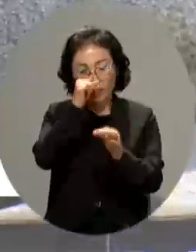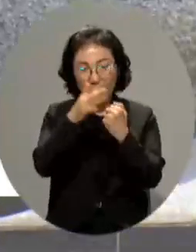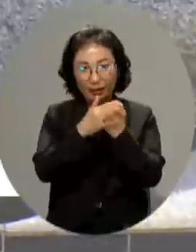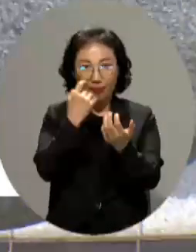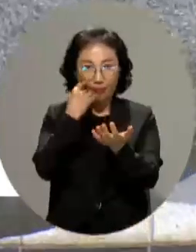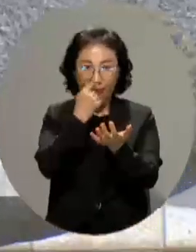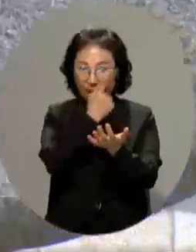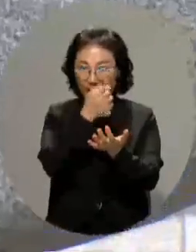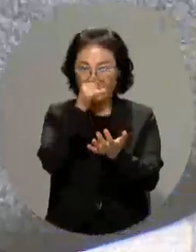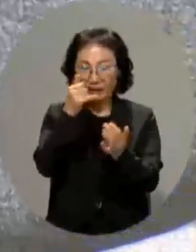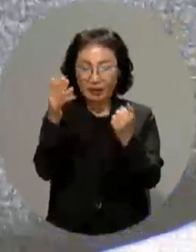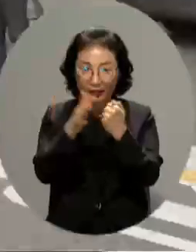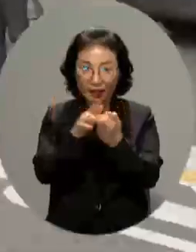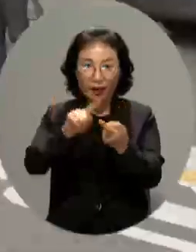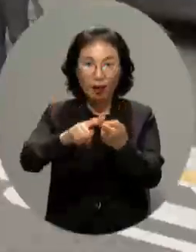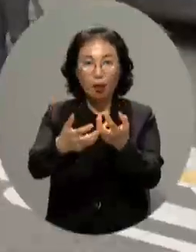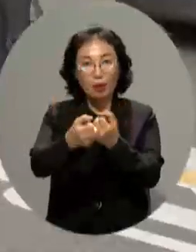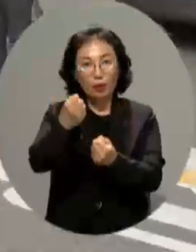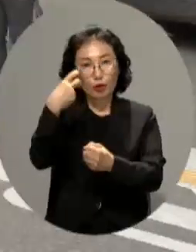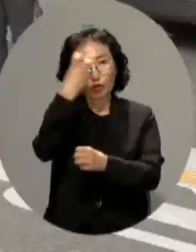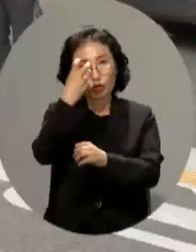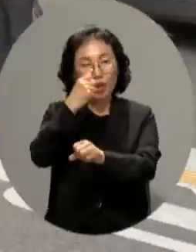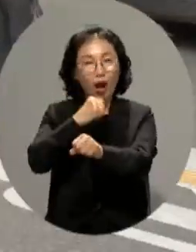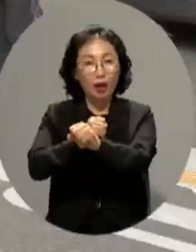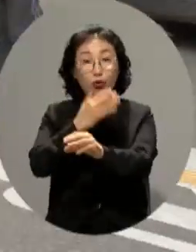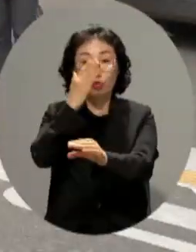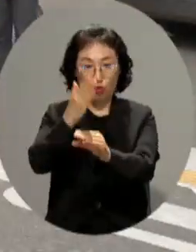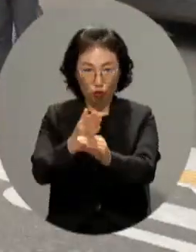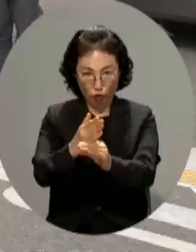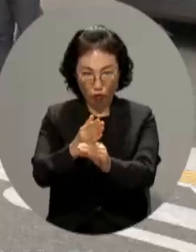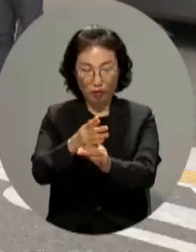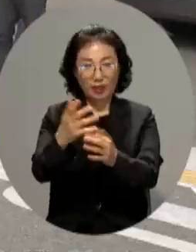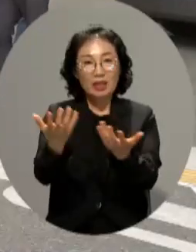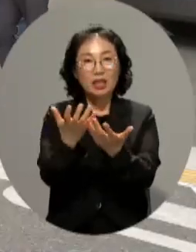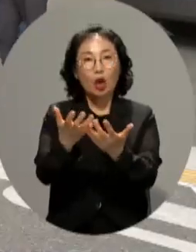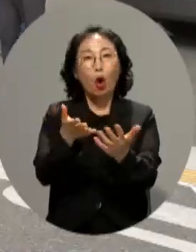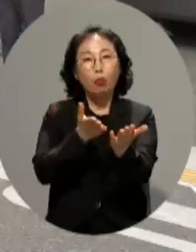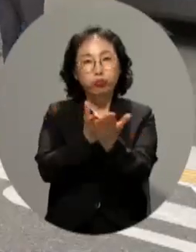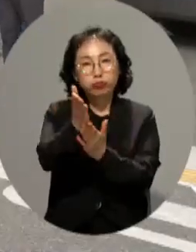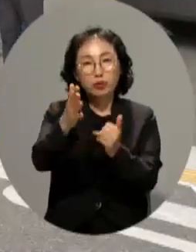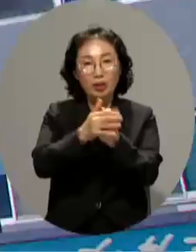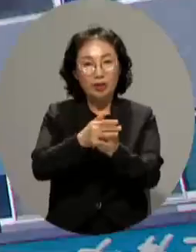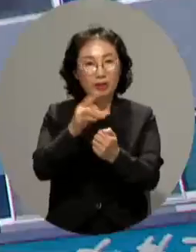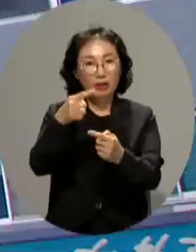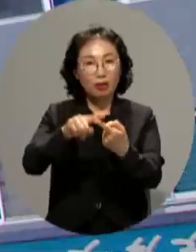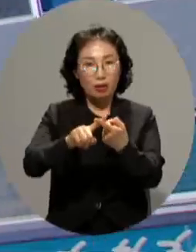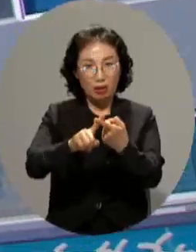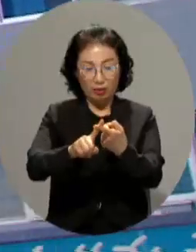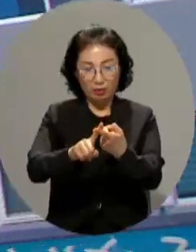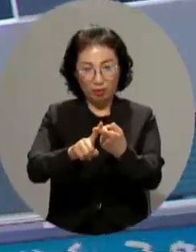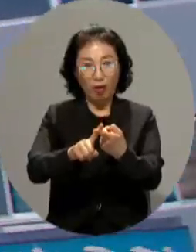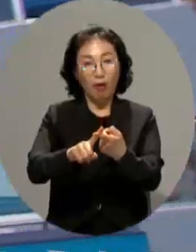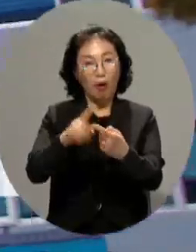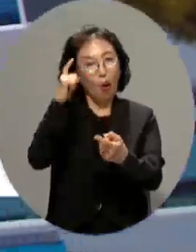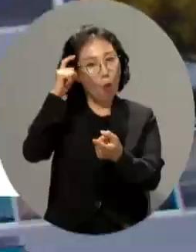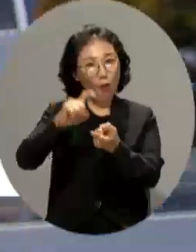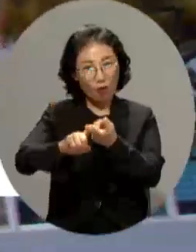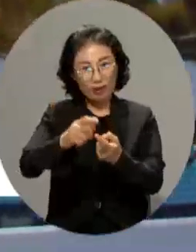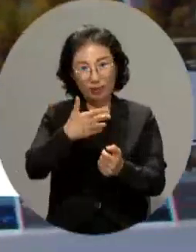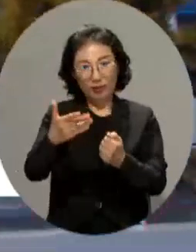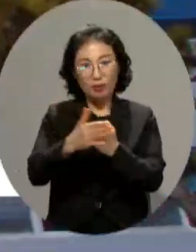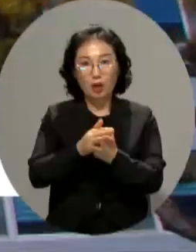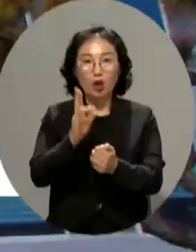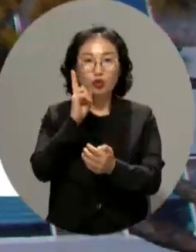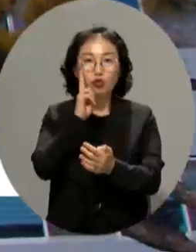전제로 별도 수사를 이어가고 있는 고용노동부의 판단에도 관심이 모이고 있습니다. 중차법이라는 게 아직 판례도